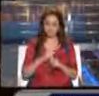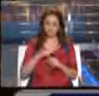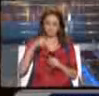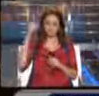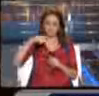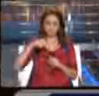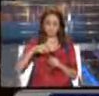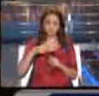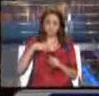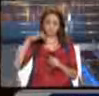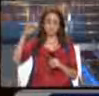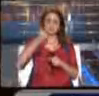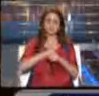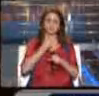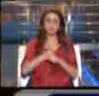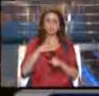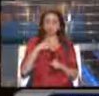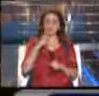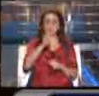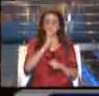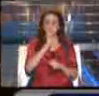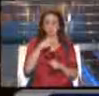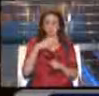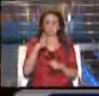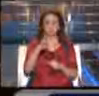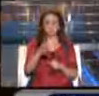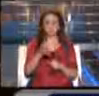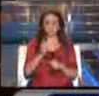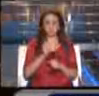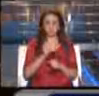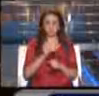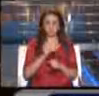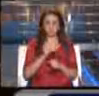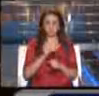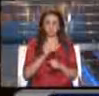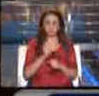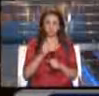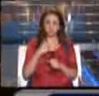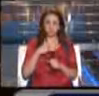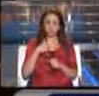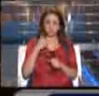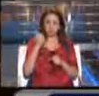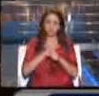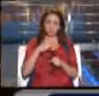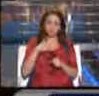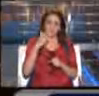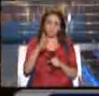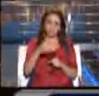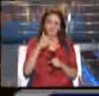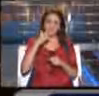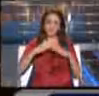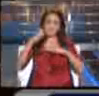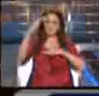حامد اشتغل عند عمرو الليثي، اسف في في في العفو. يعني انا بزيل كل الفوارق، انت